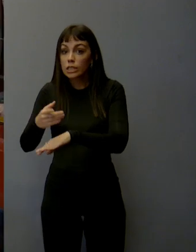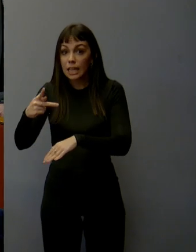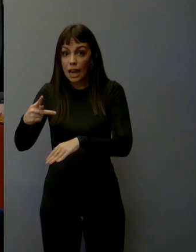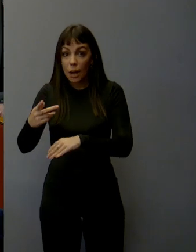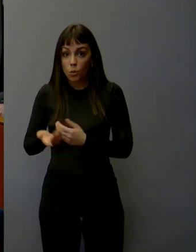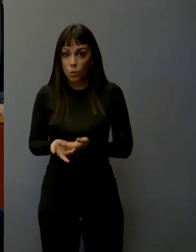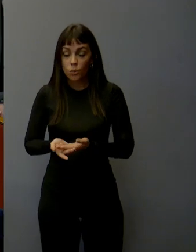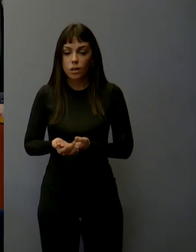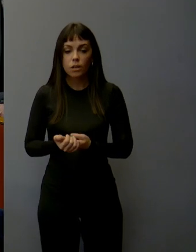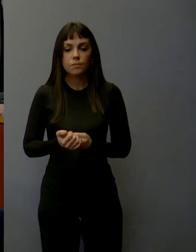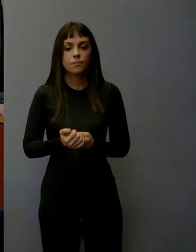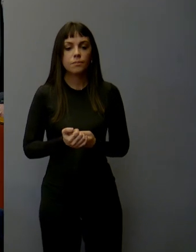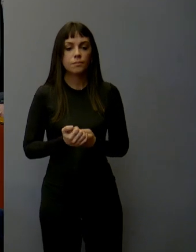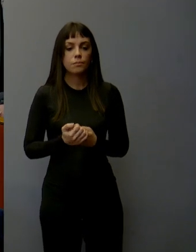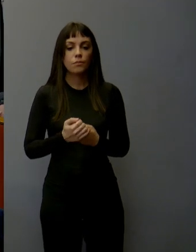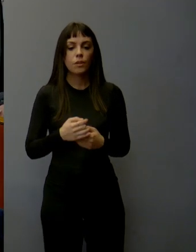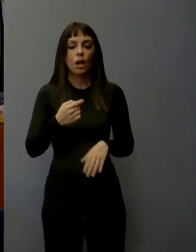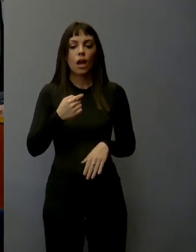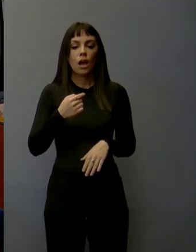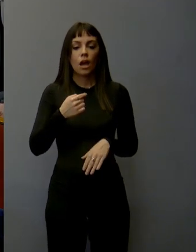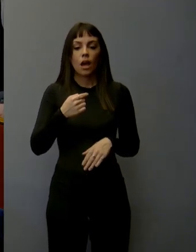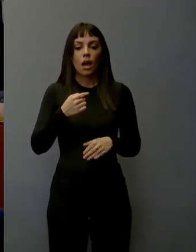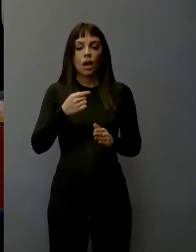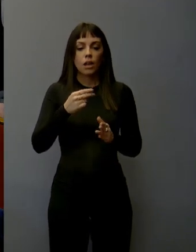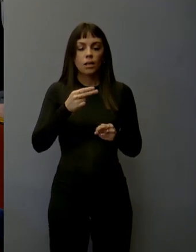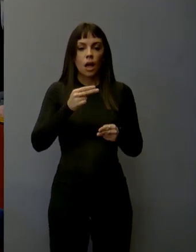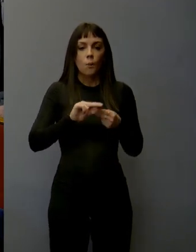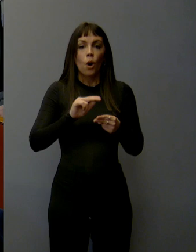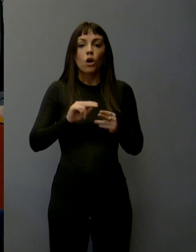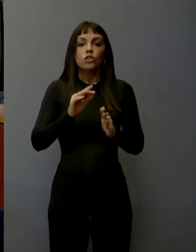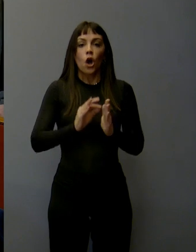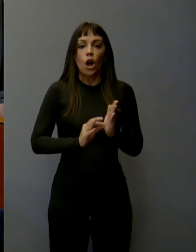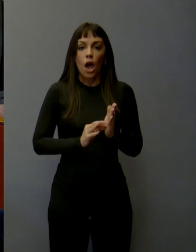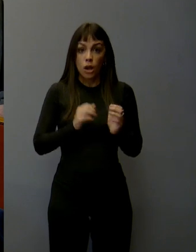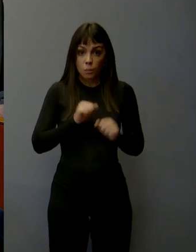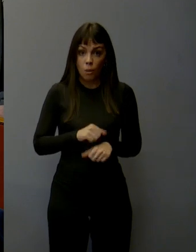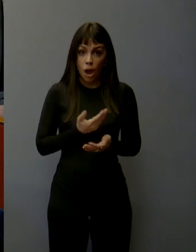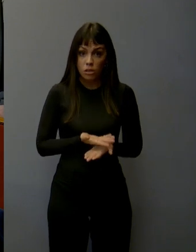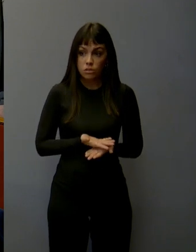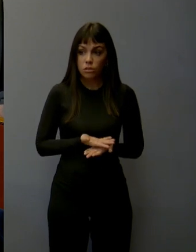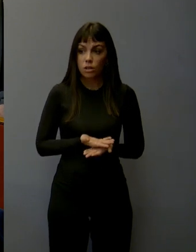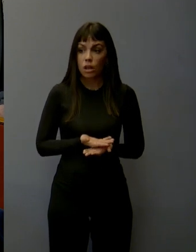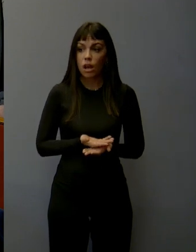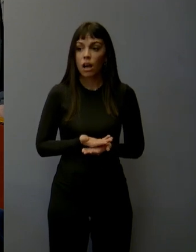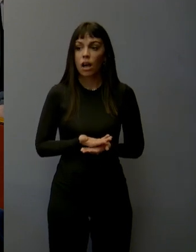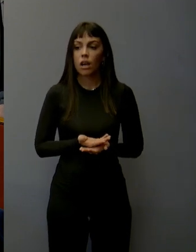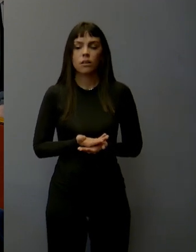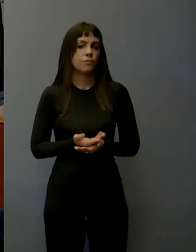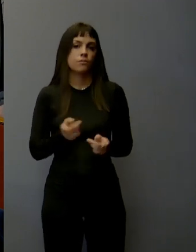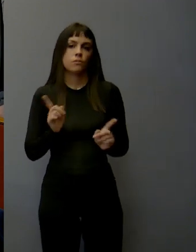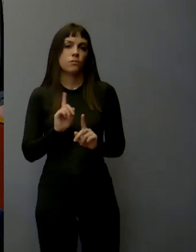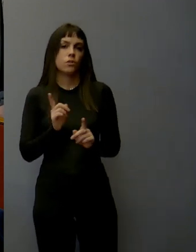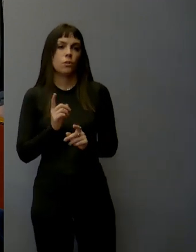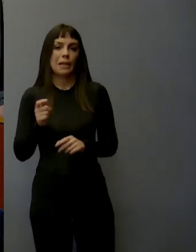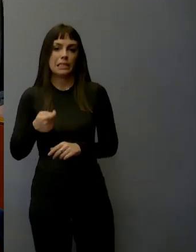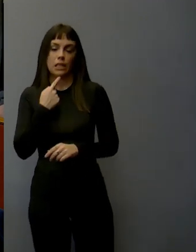posso chiedere una mozione d'ordine No no Allora non ci siamo non ci sono